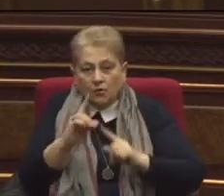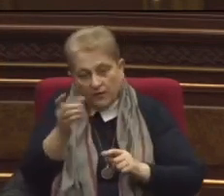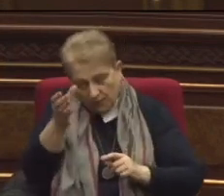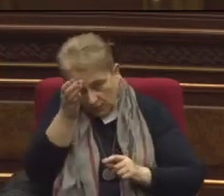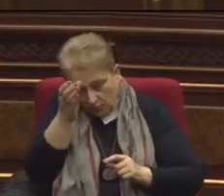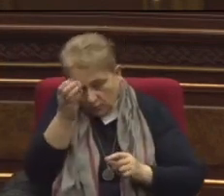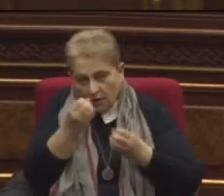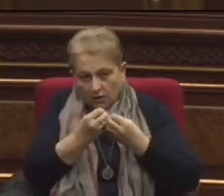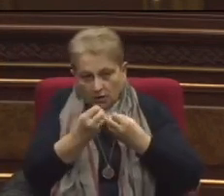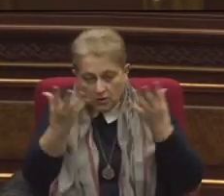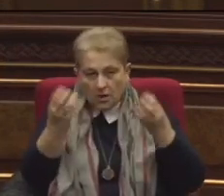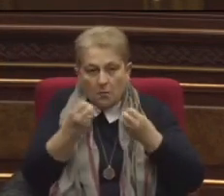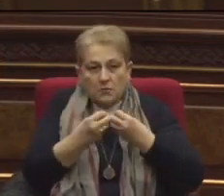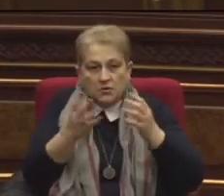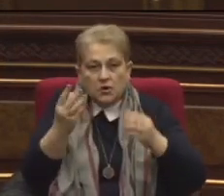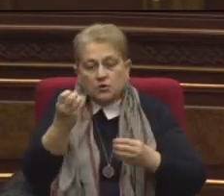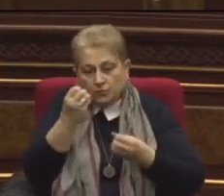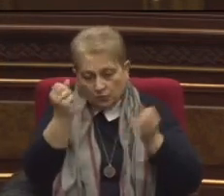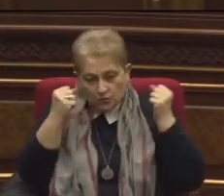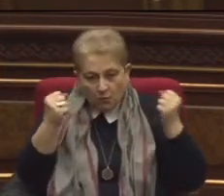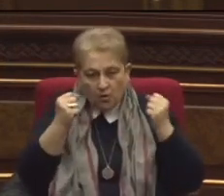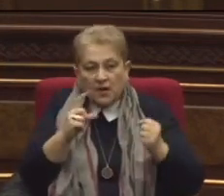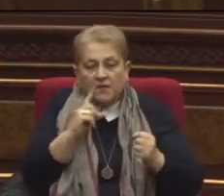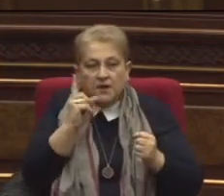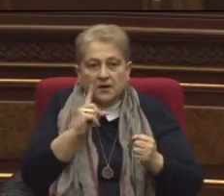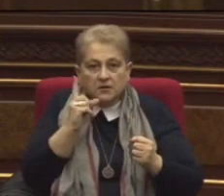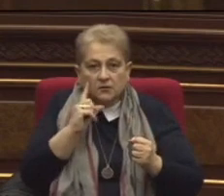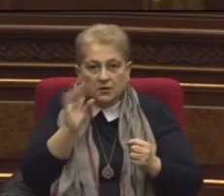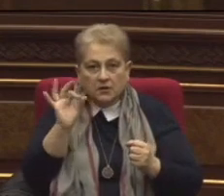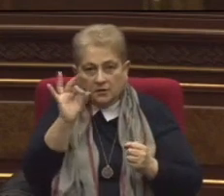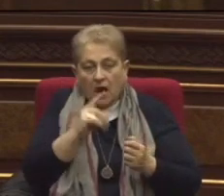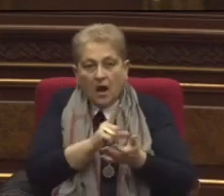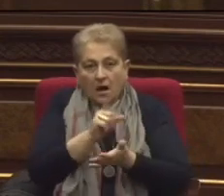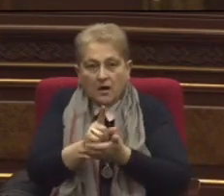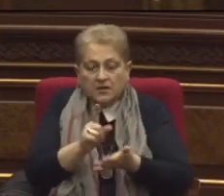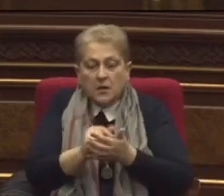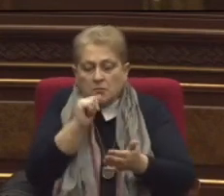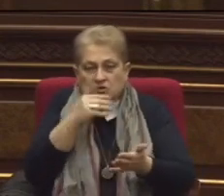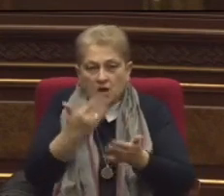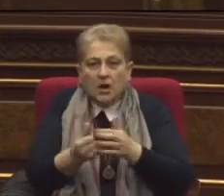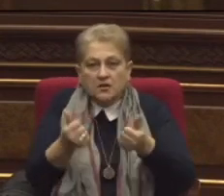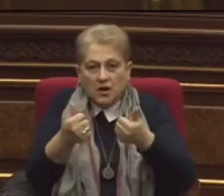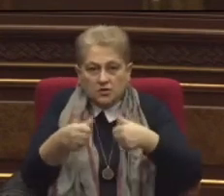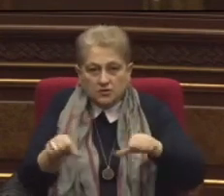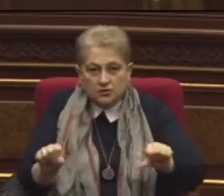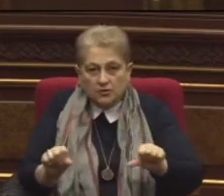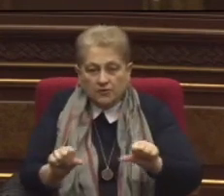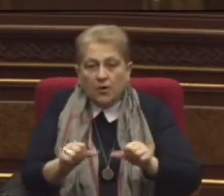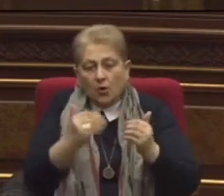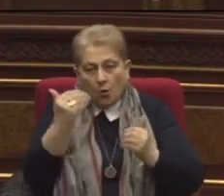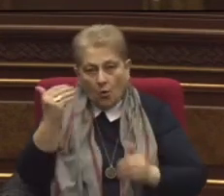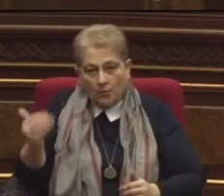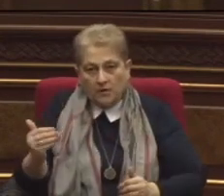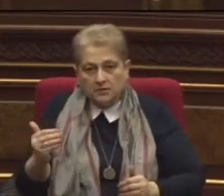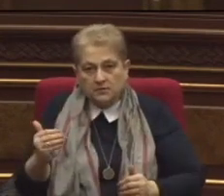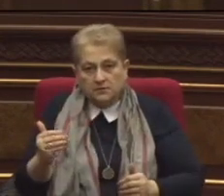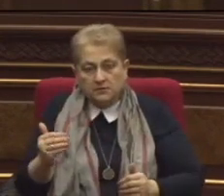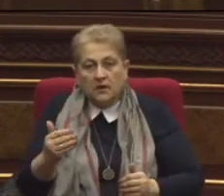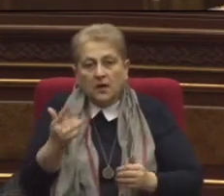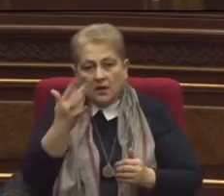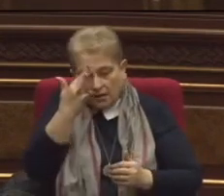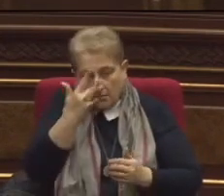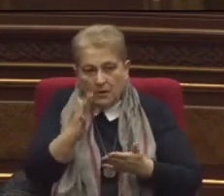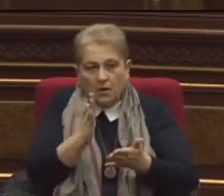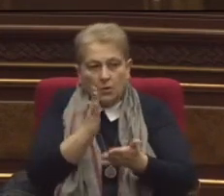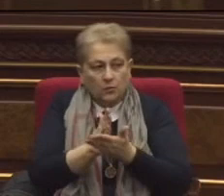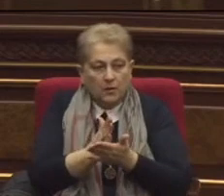գիտության, կրթության, մշակույթի, սփյուռքի, սպորտի եւ երիտասարդության հարցերի մշտական հանձնաժողովի կողմից,